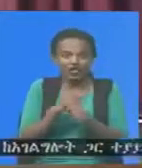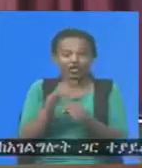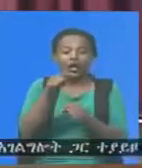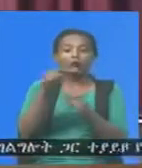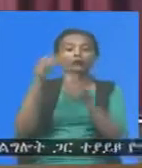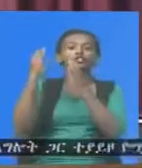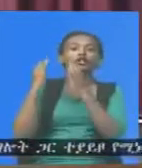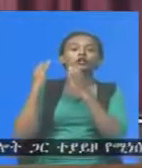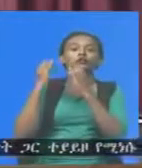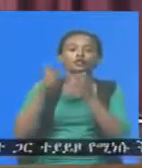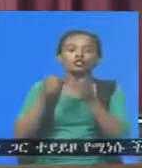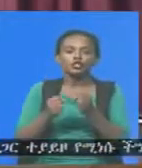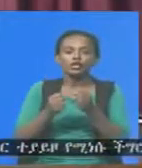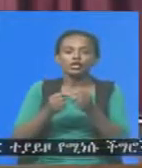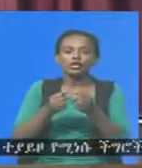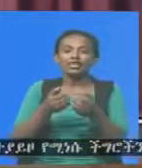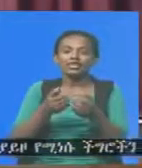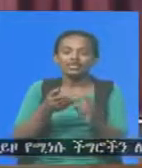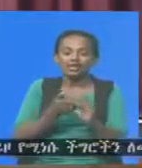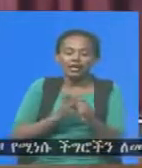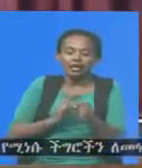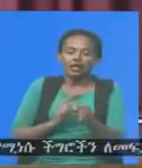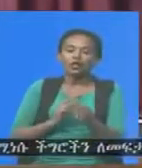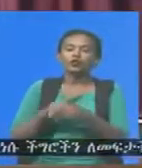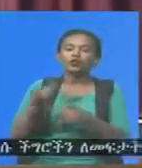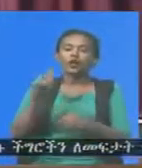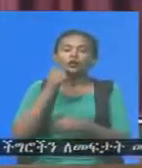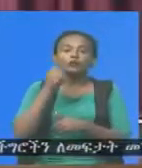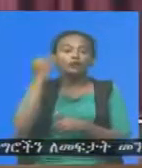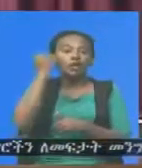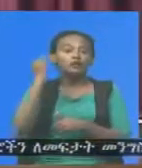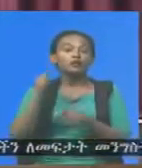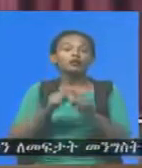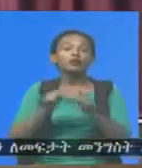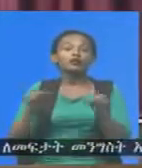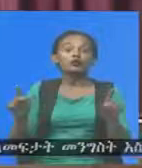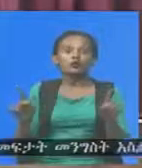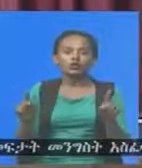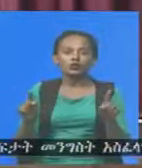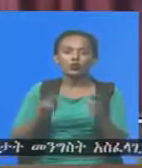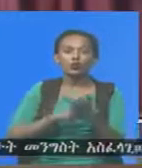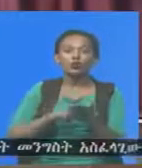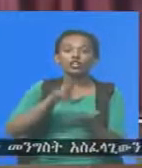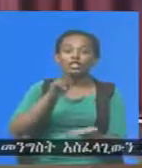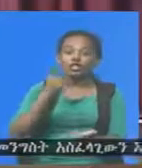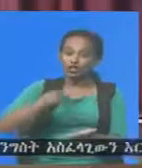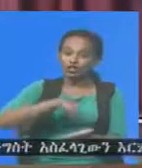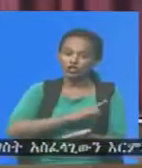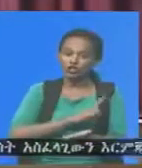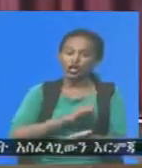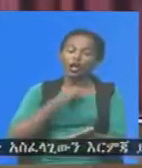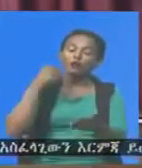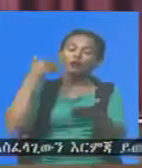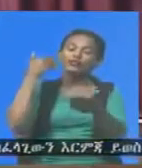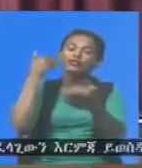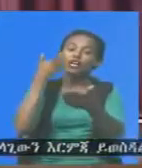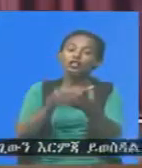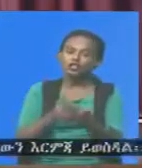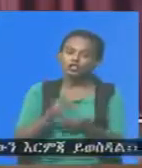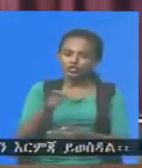ሲችል እየለቀቅን እንወጣለን የሚል የሐሳብ ልዩነት አለው። መነሻችን መዳረሻችን